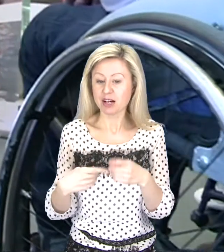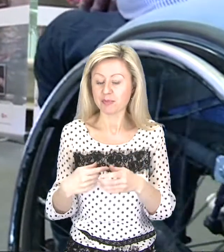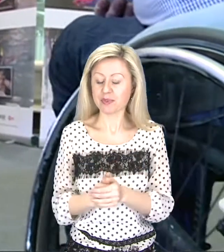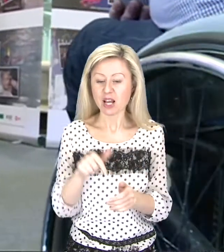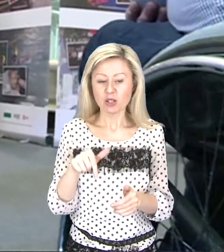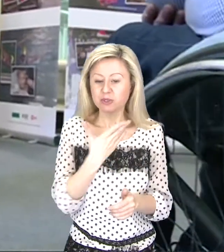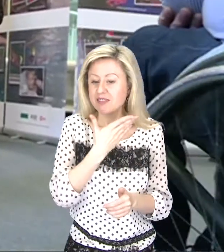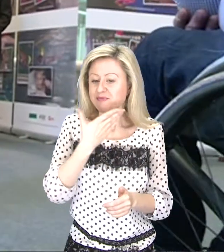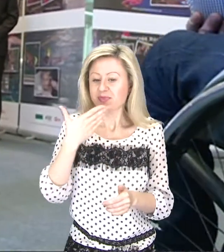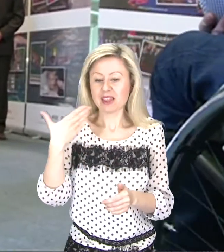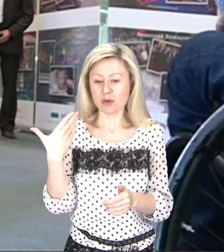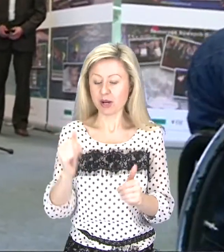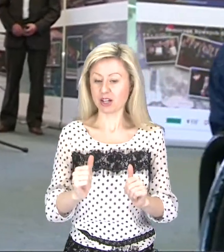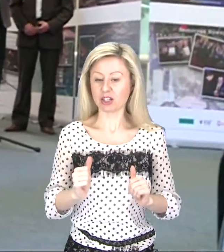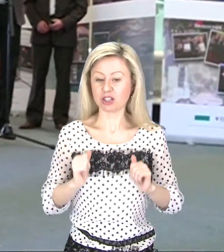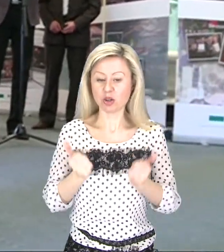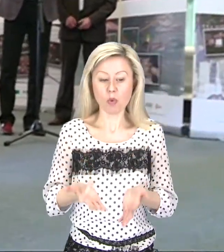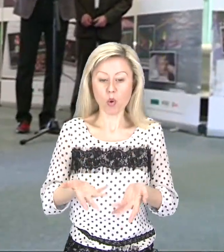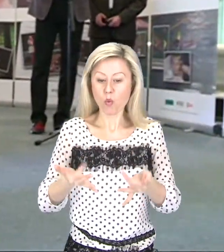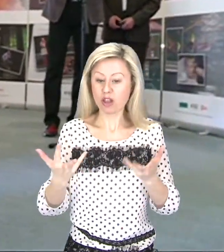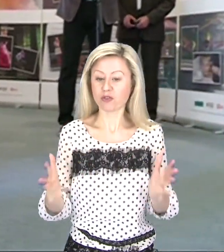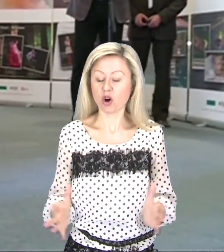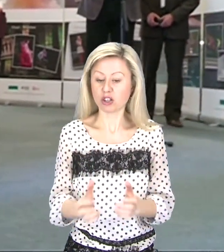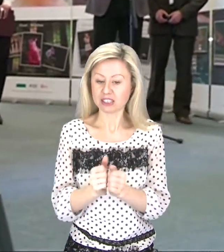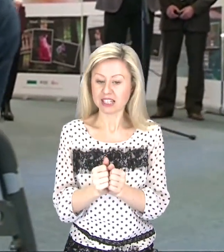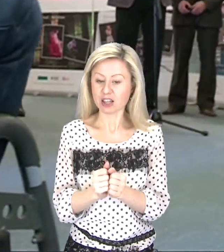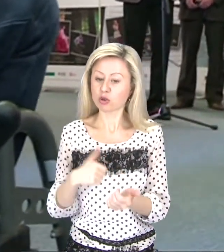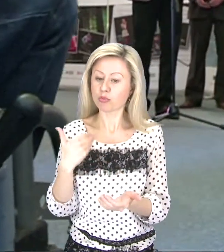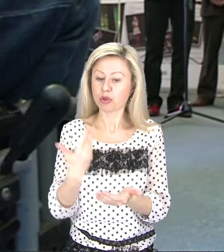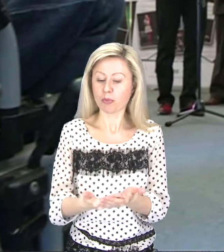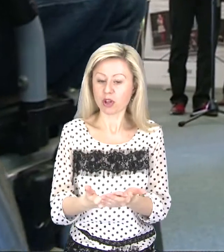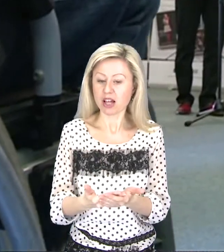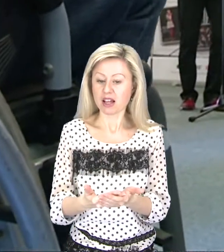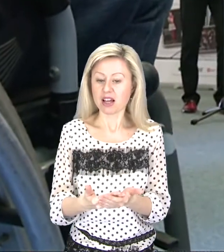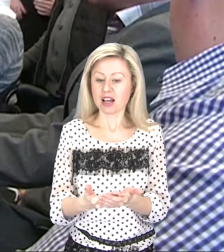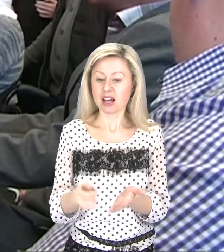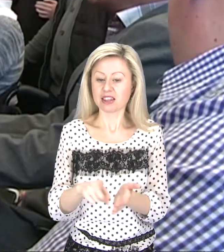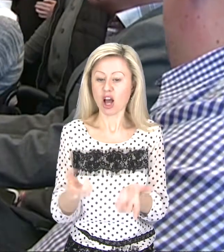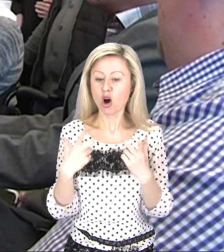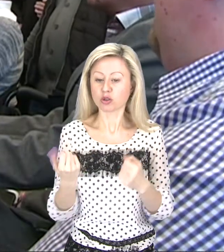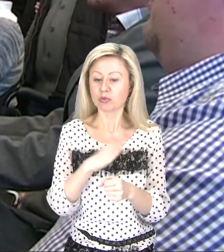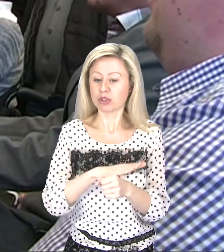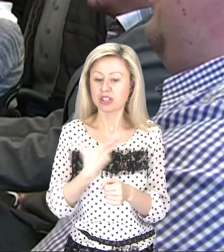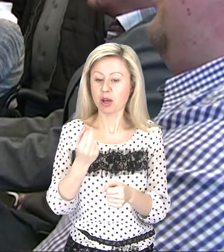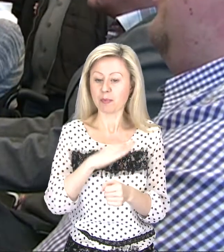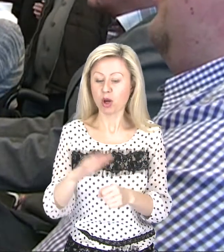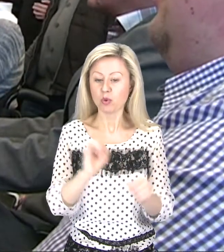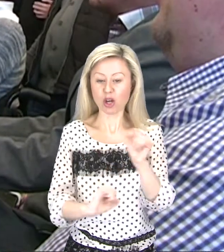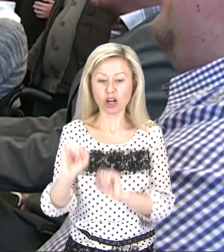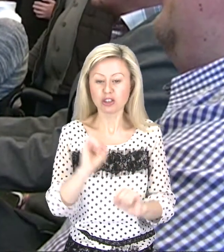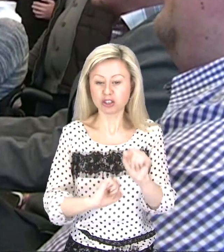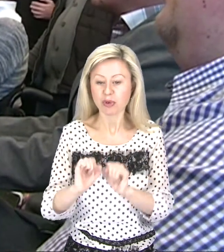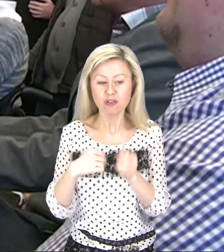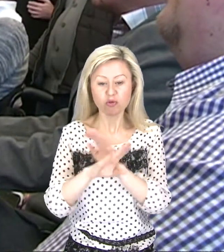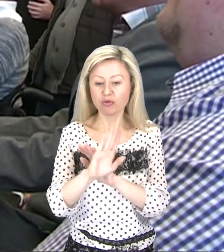na naszym rynku, żeby łatwo znaleźć proponowane dla osób niepełnosprawnych eventy. Żeby znaleźć coś, trzeba